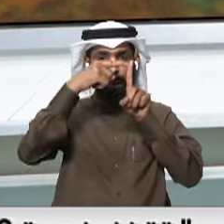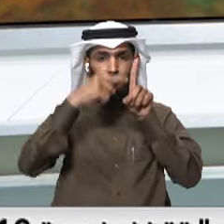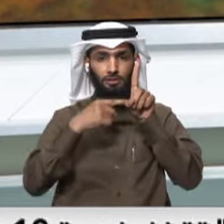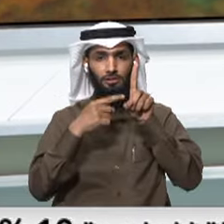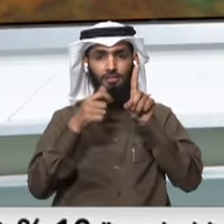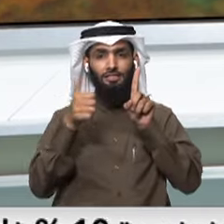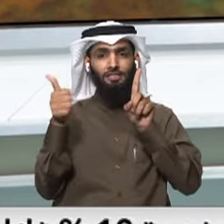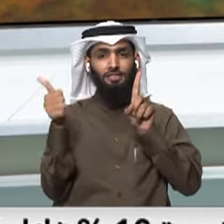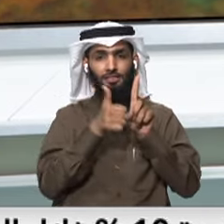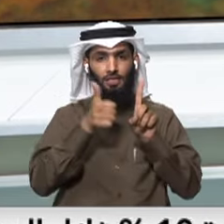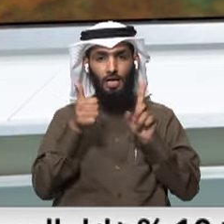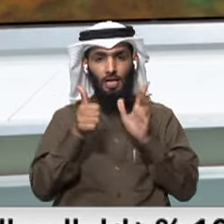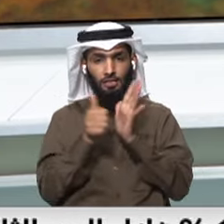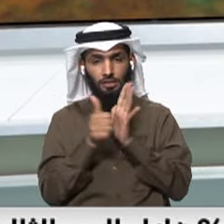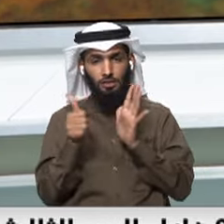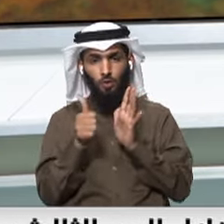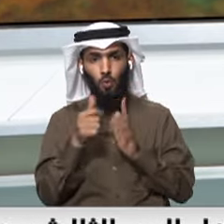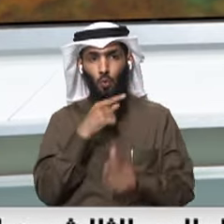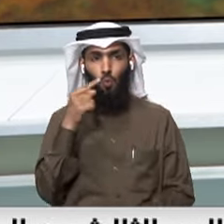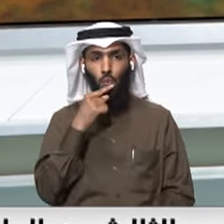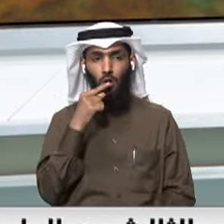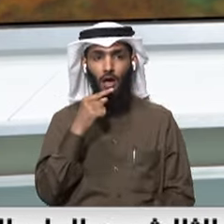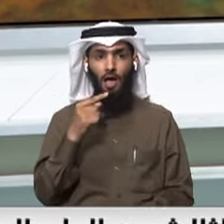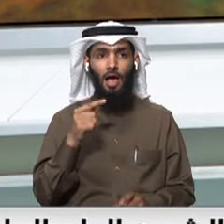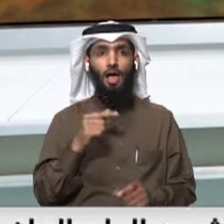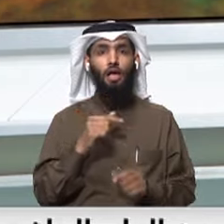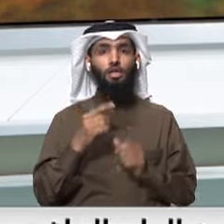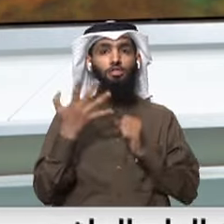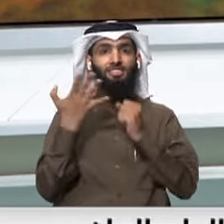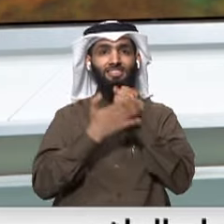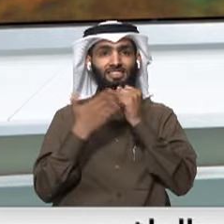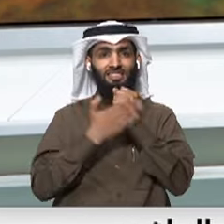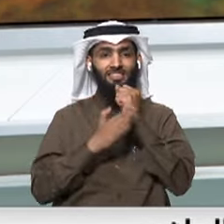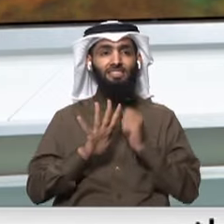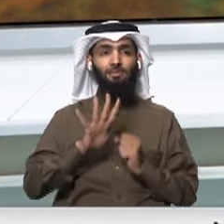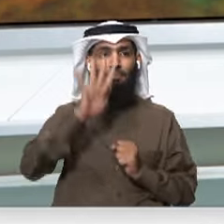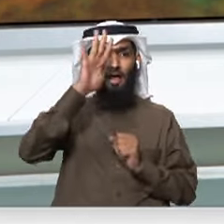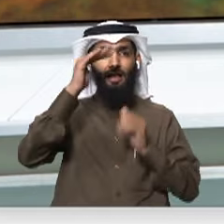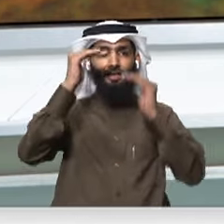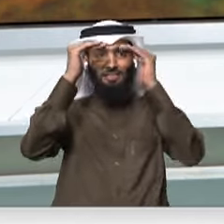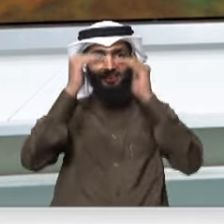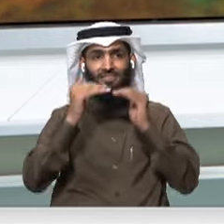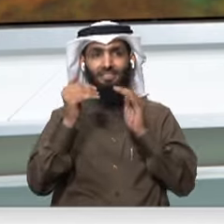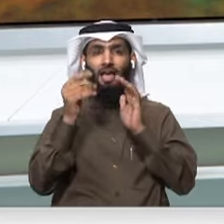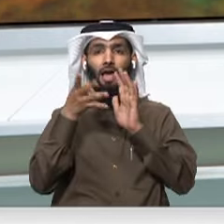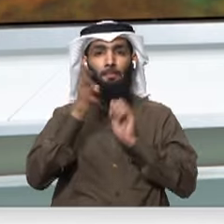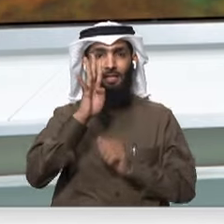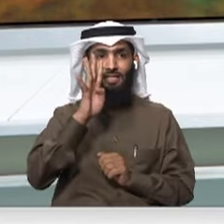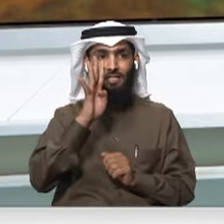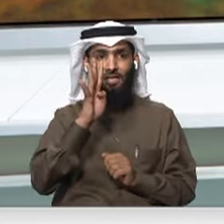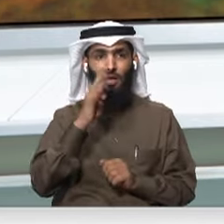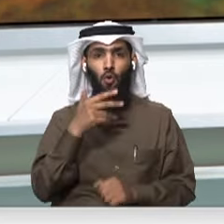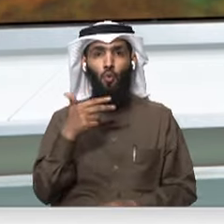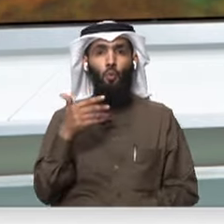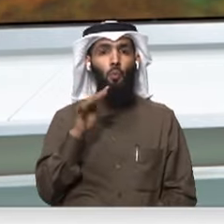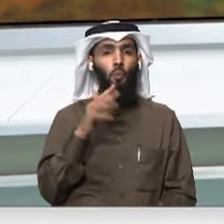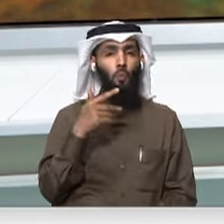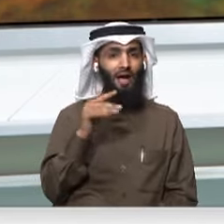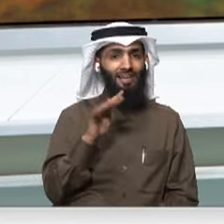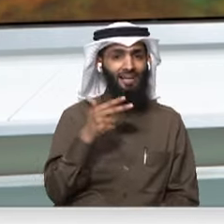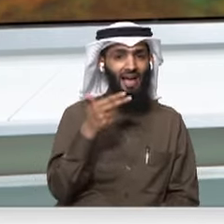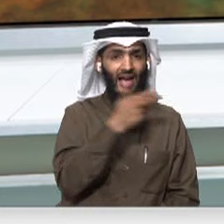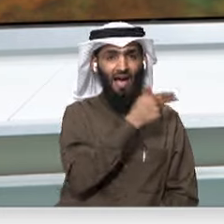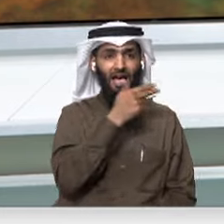16 درجه مئويه في العبدلي 14 درجه مئويه في المناطق الغربيه شقايه والسالمي 14 درجه مئويه